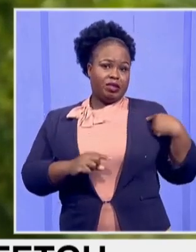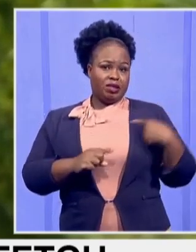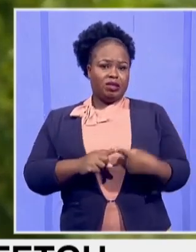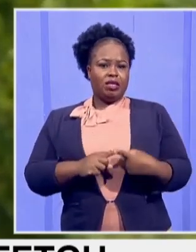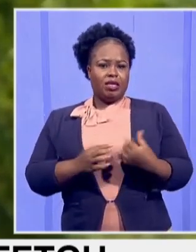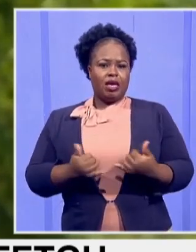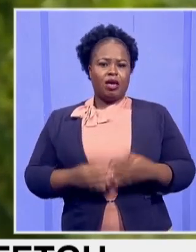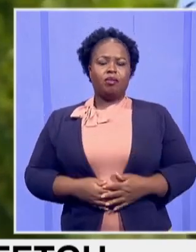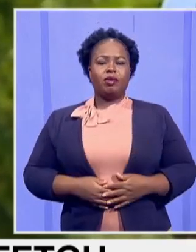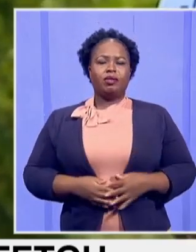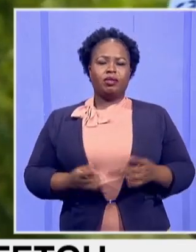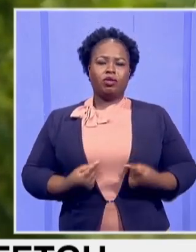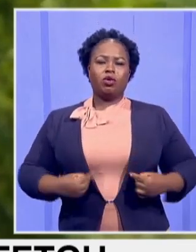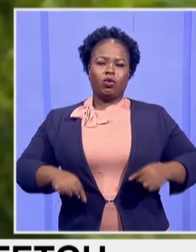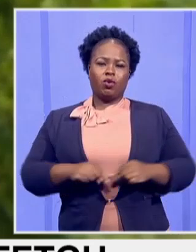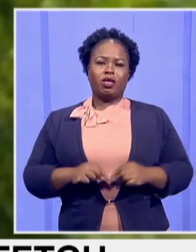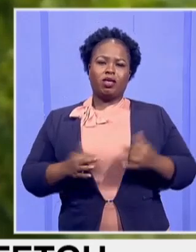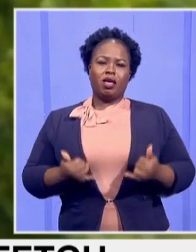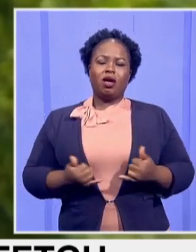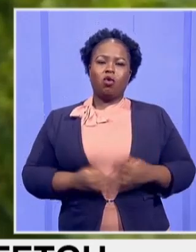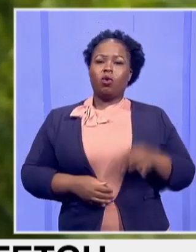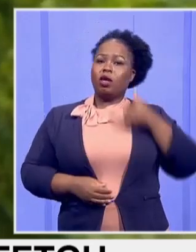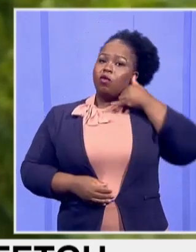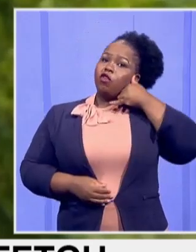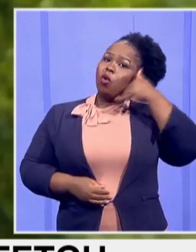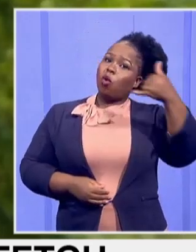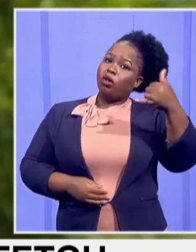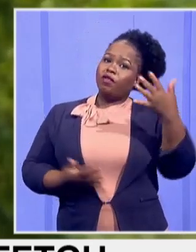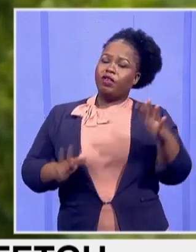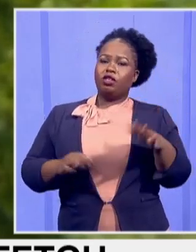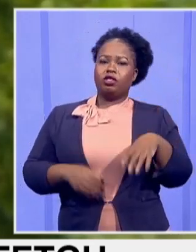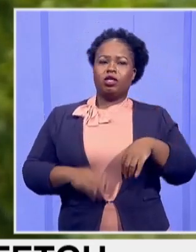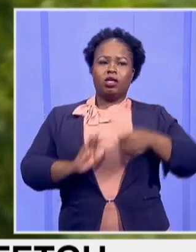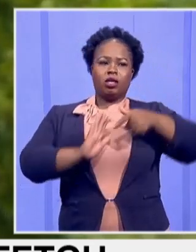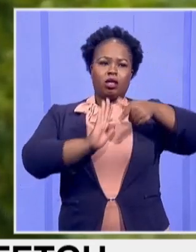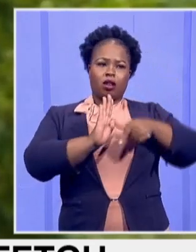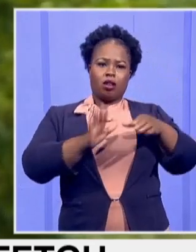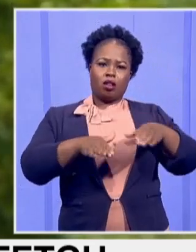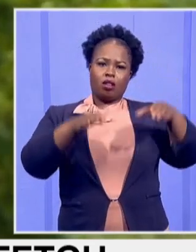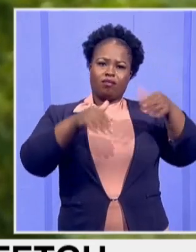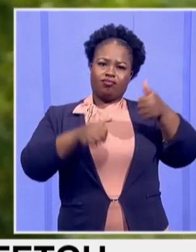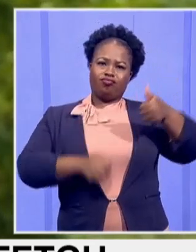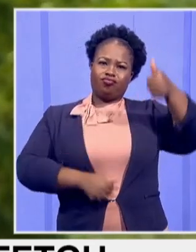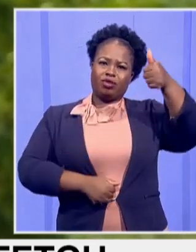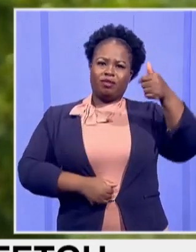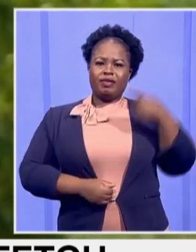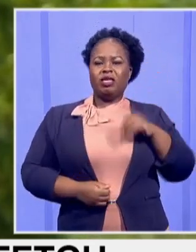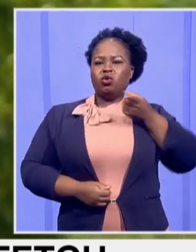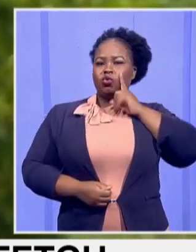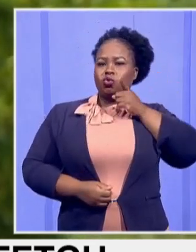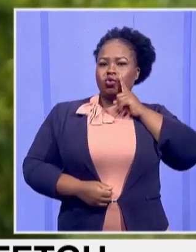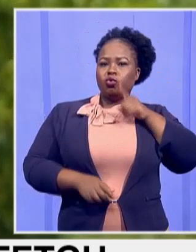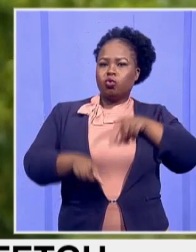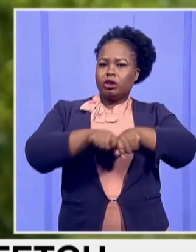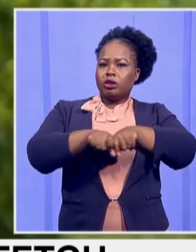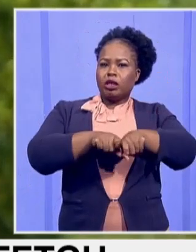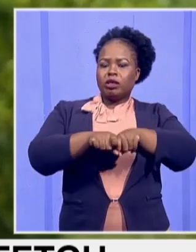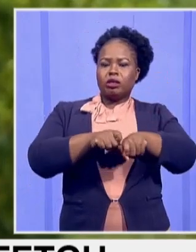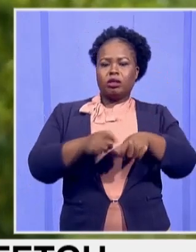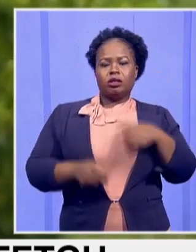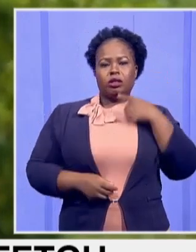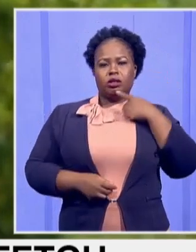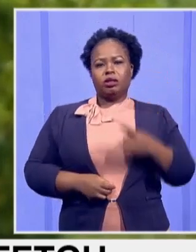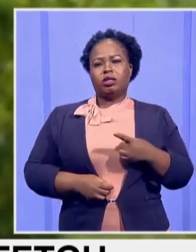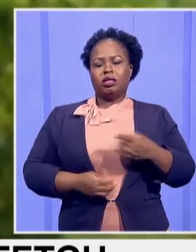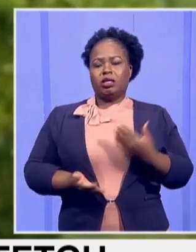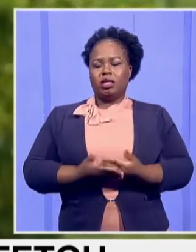En ons het oorgeskakel na boorgatwater toe. Dit is getoets deur Pathcare, dit is goed gekeer